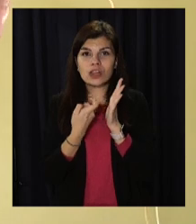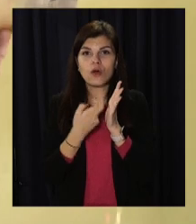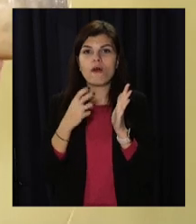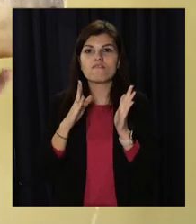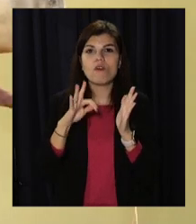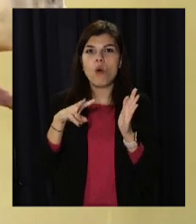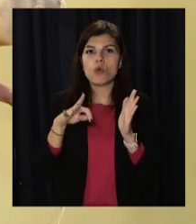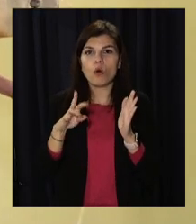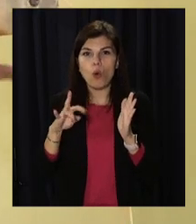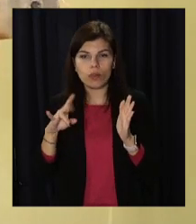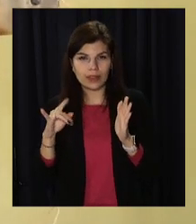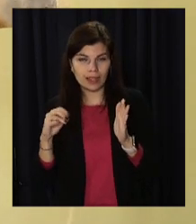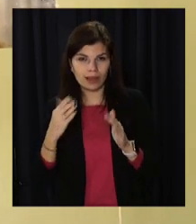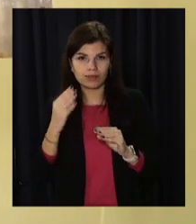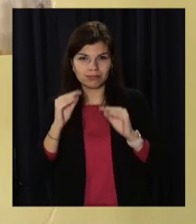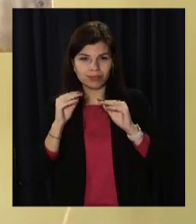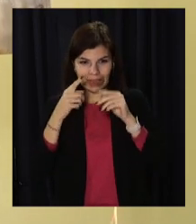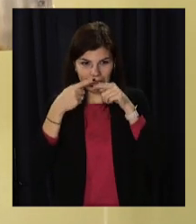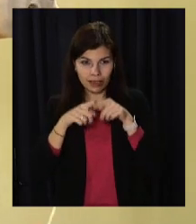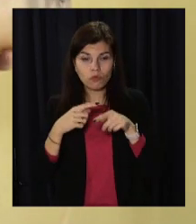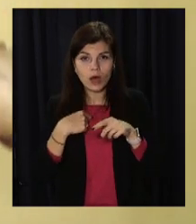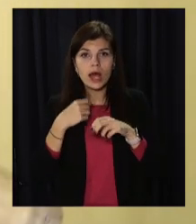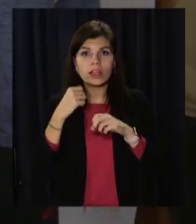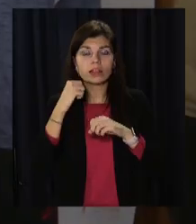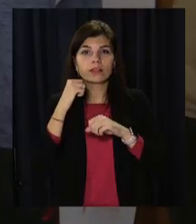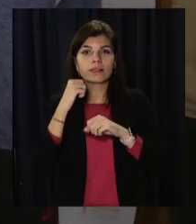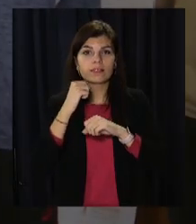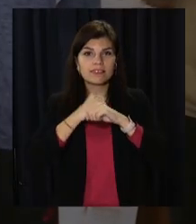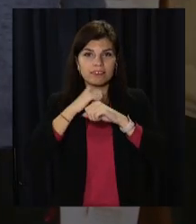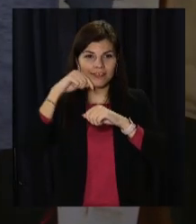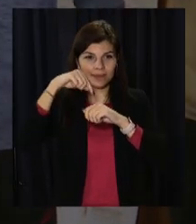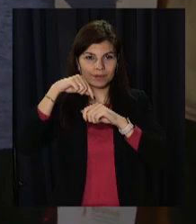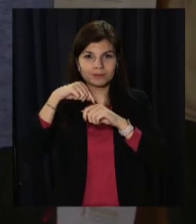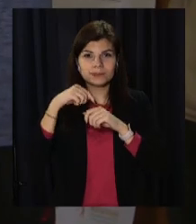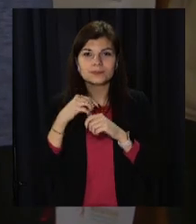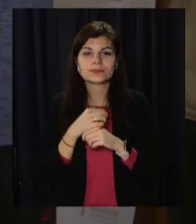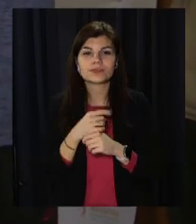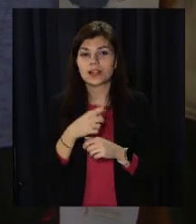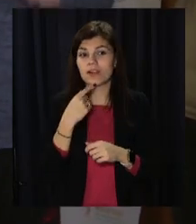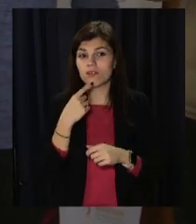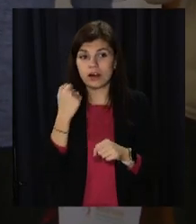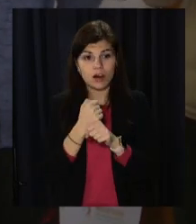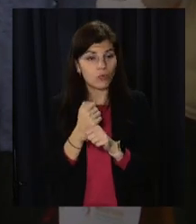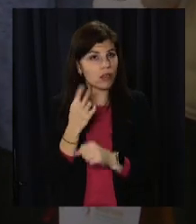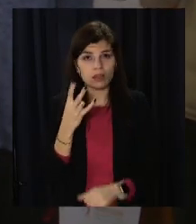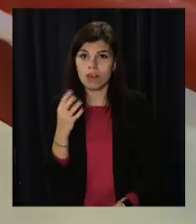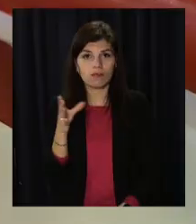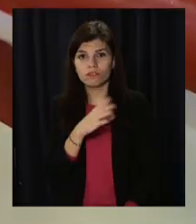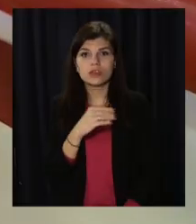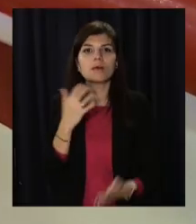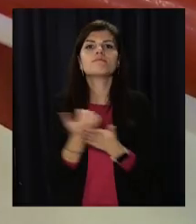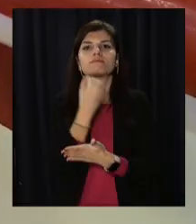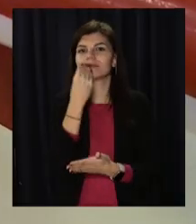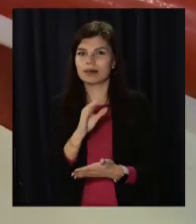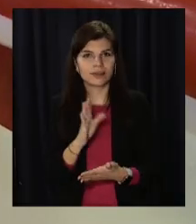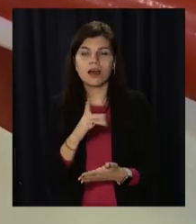стекловолоконних корпусов ми мотали отакі от у нас двигателі, наприклад, були. Розробники ракет розповідають, не всі їхні випробування були вдалими.